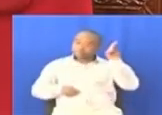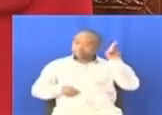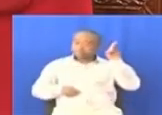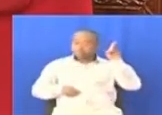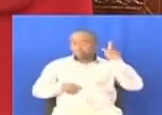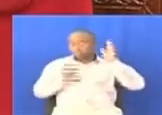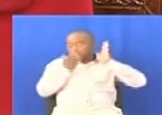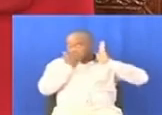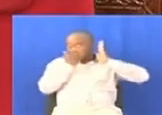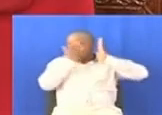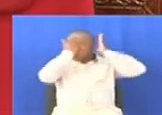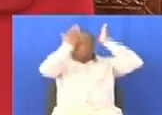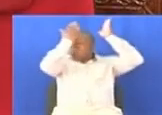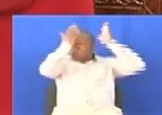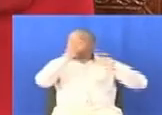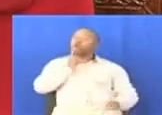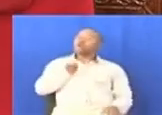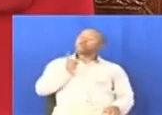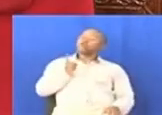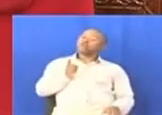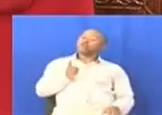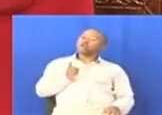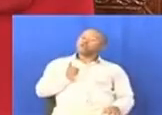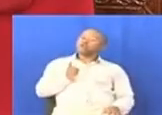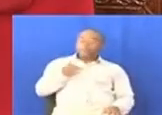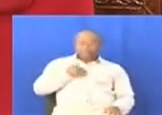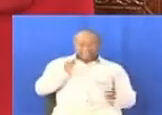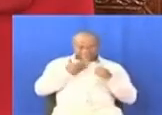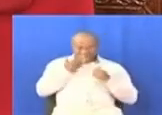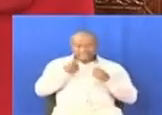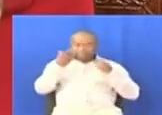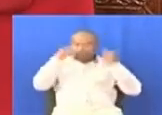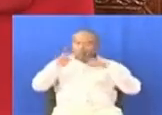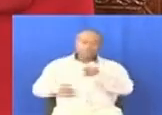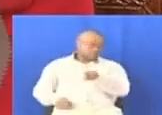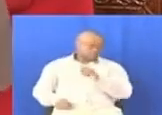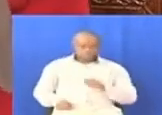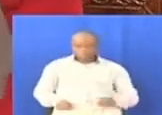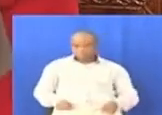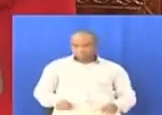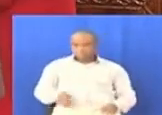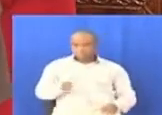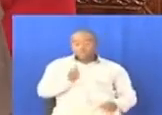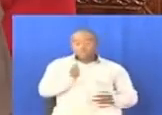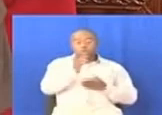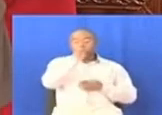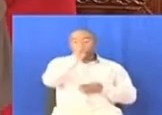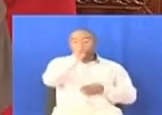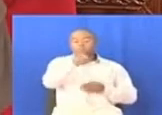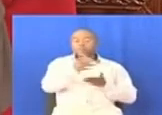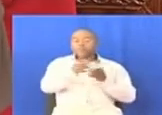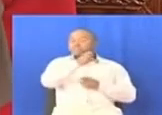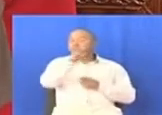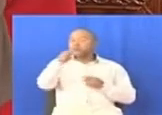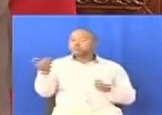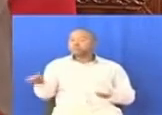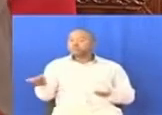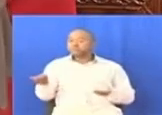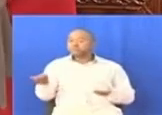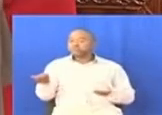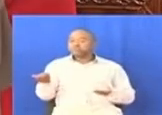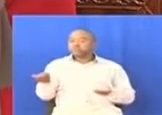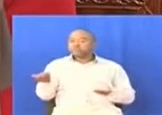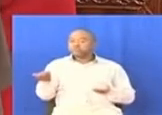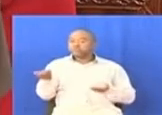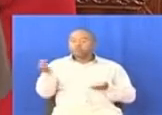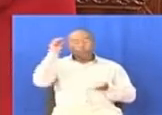askofu alikemea jambo, na naona niliseme hapa kwa sababu wapo wanaoweka maneno katika